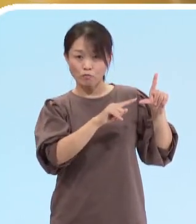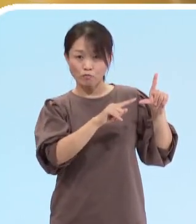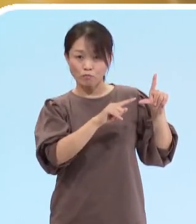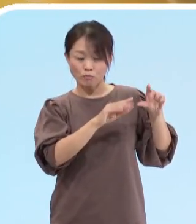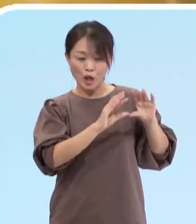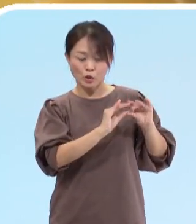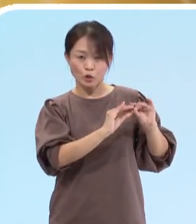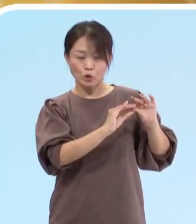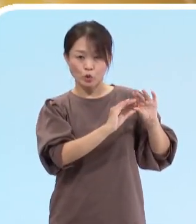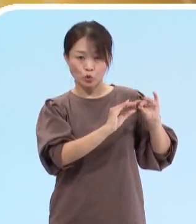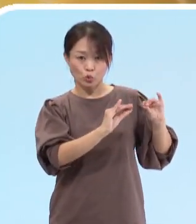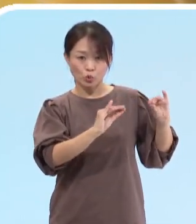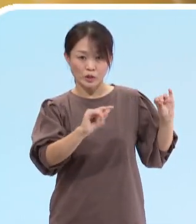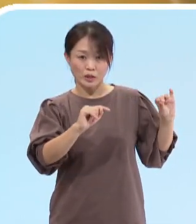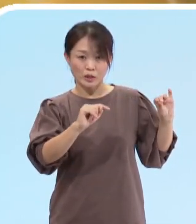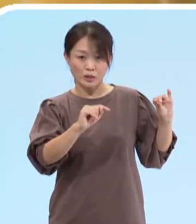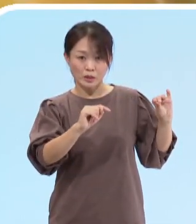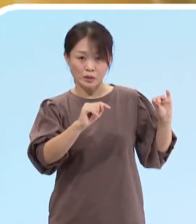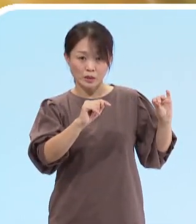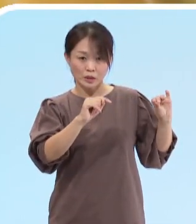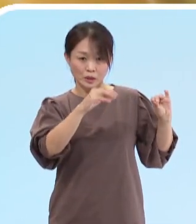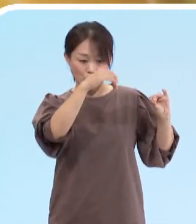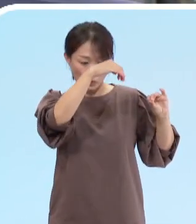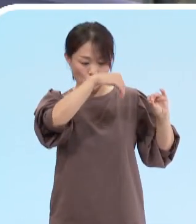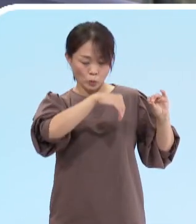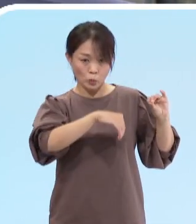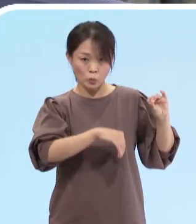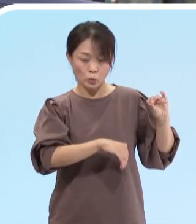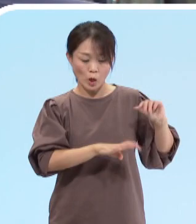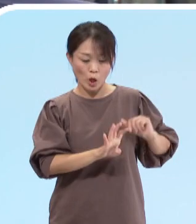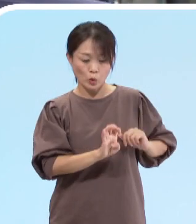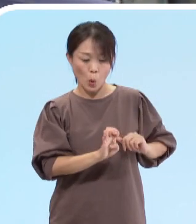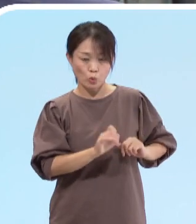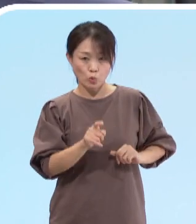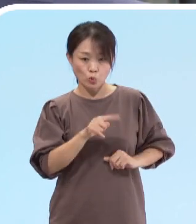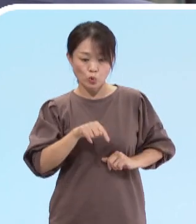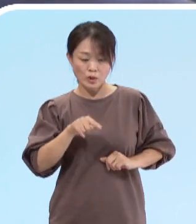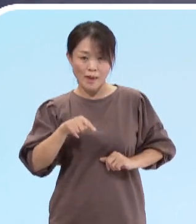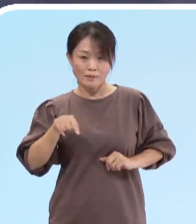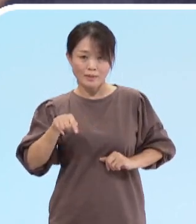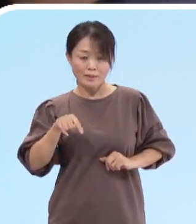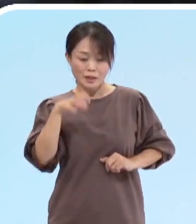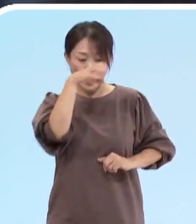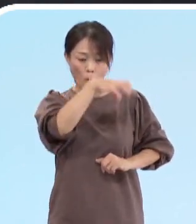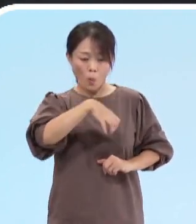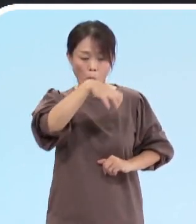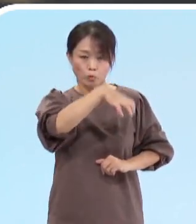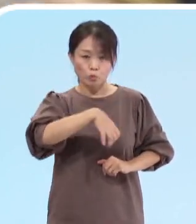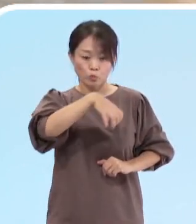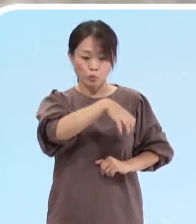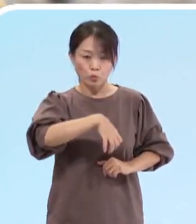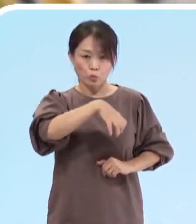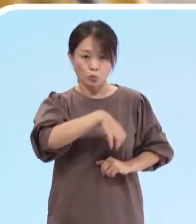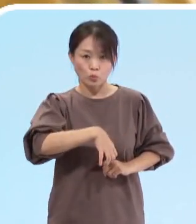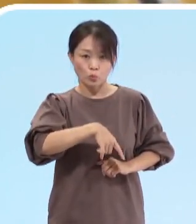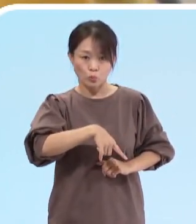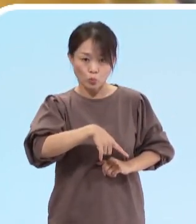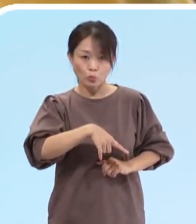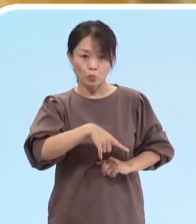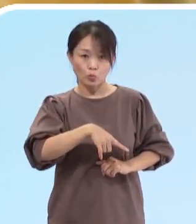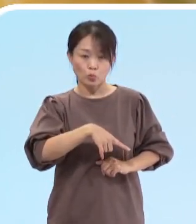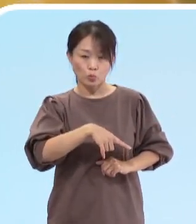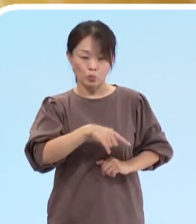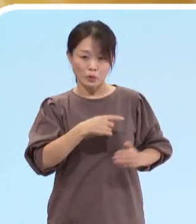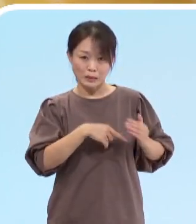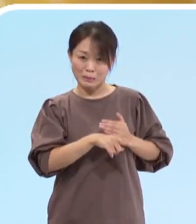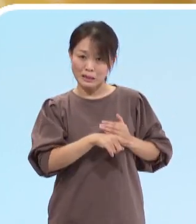いはい、 そこからあと 0.4、40センチ下に違うんで、下げなさい